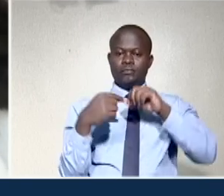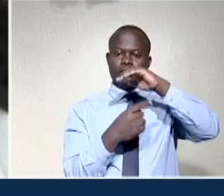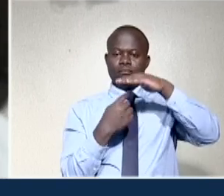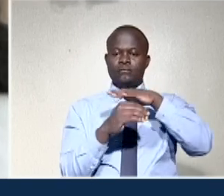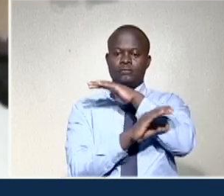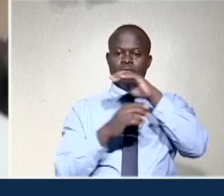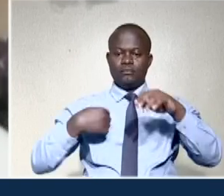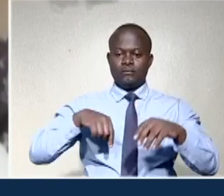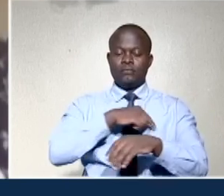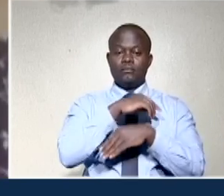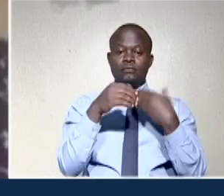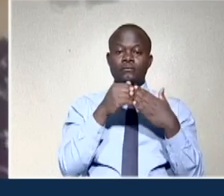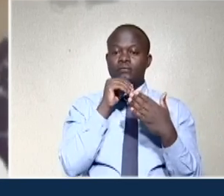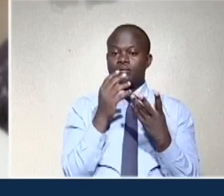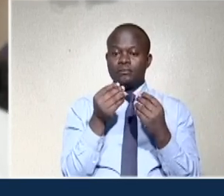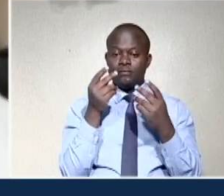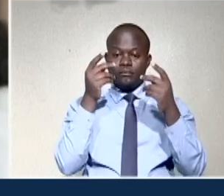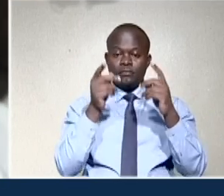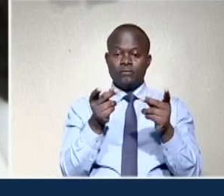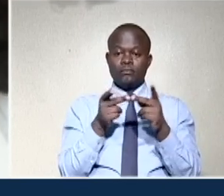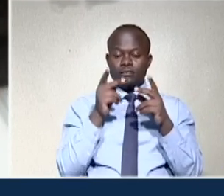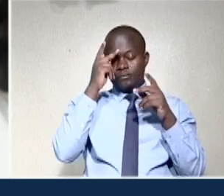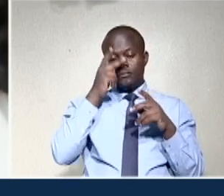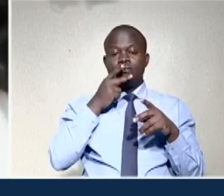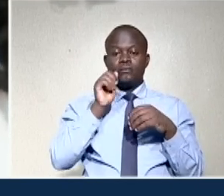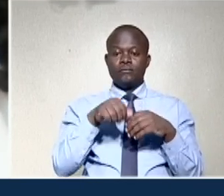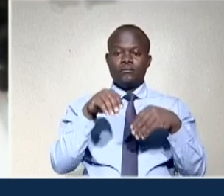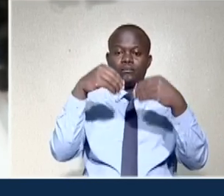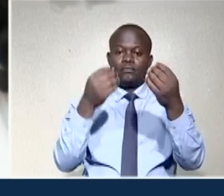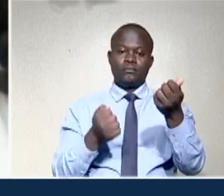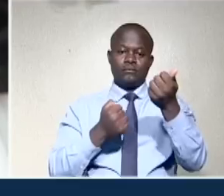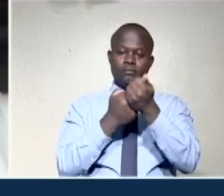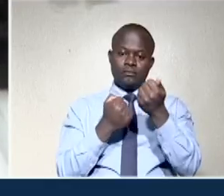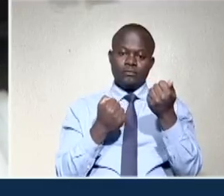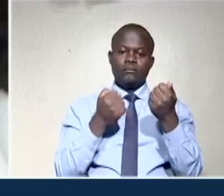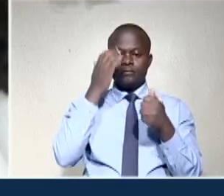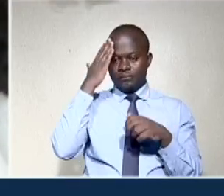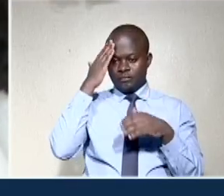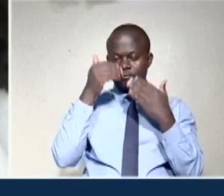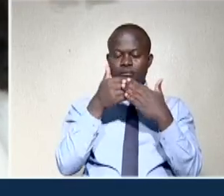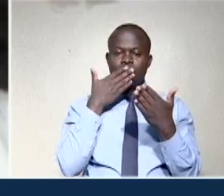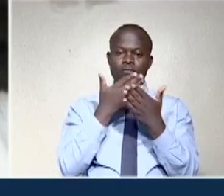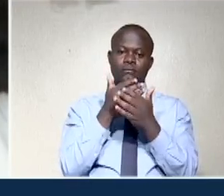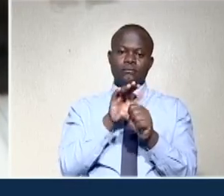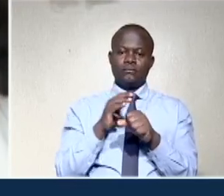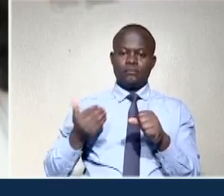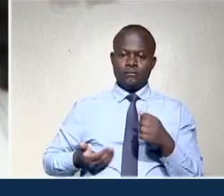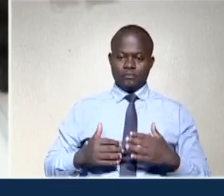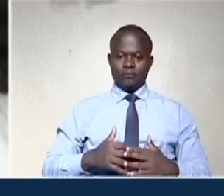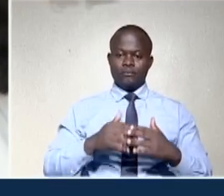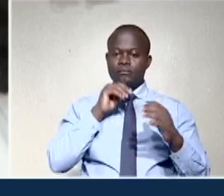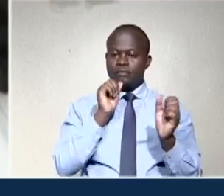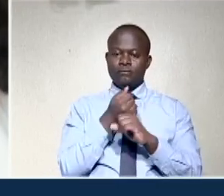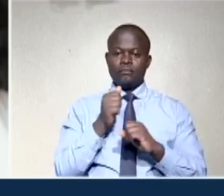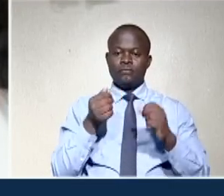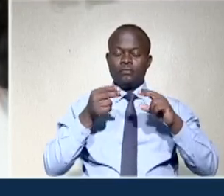y'igihugu cyacu ntibyoroshye kugeraho umubyeyi yahererwa ubufasha murabizi neza ko umugore utwite ntagomba kuba